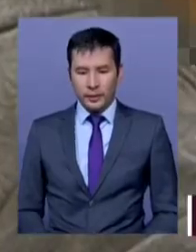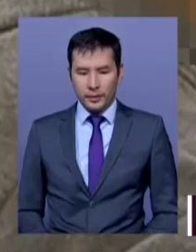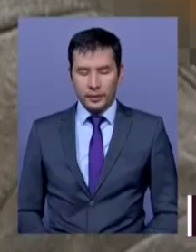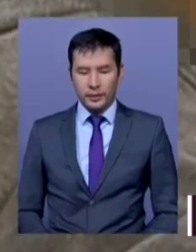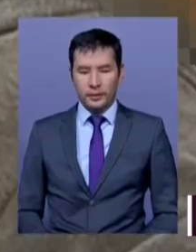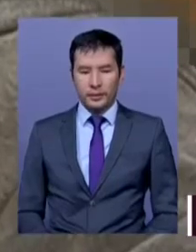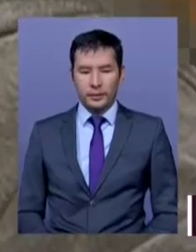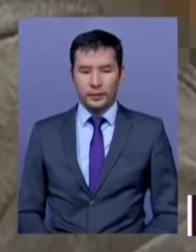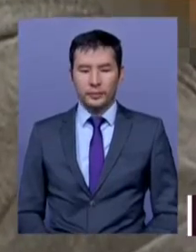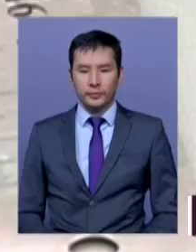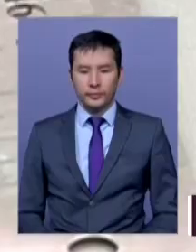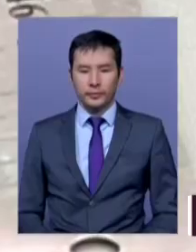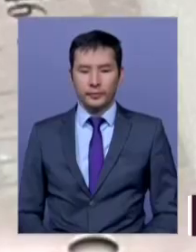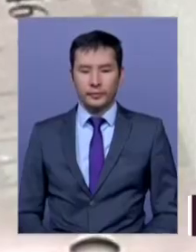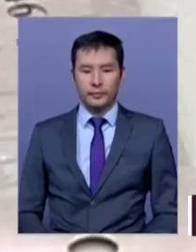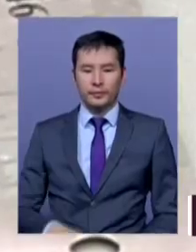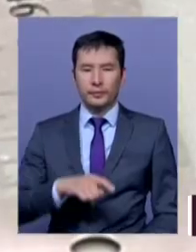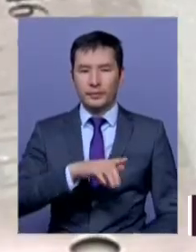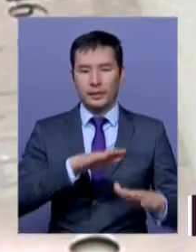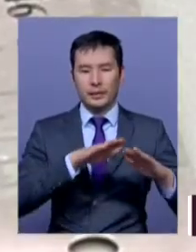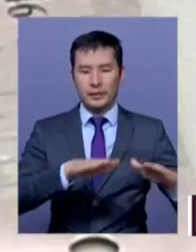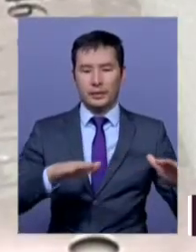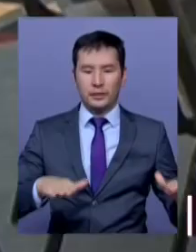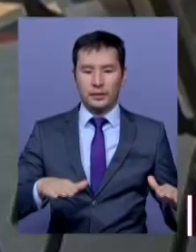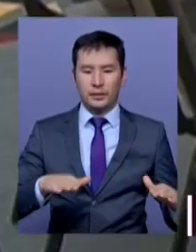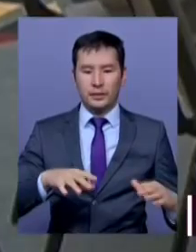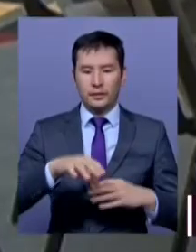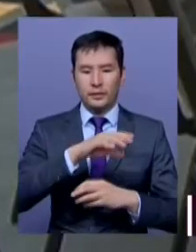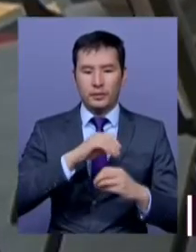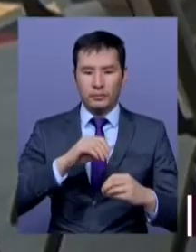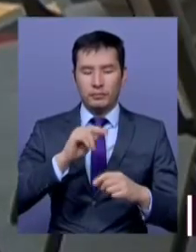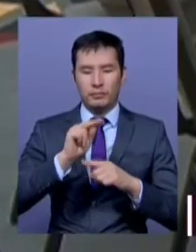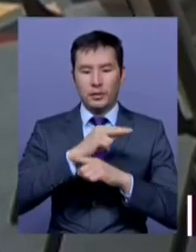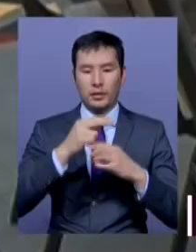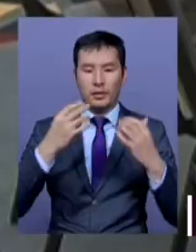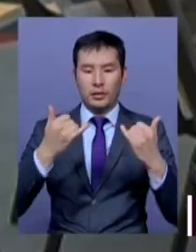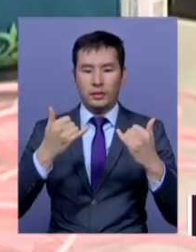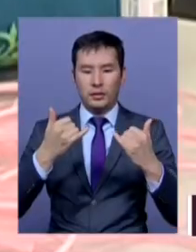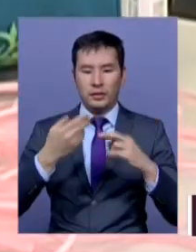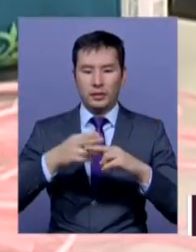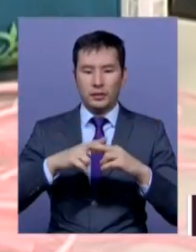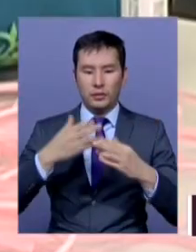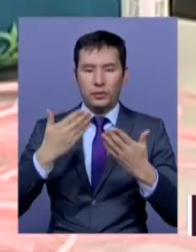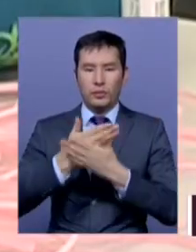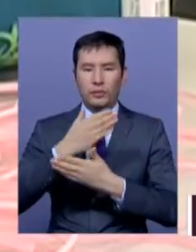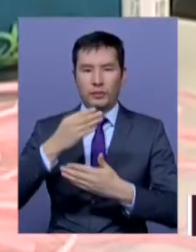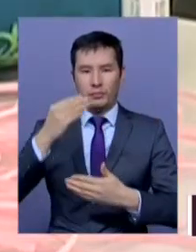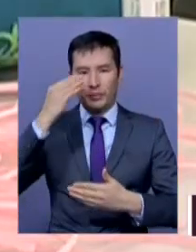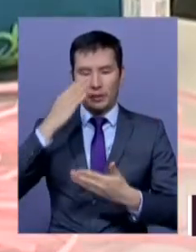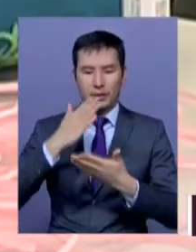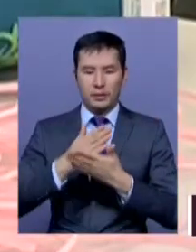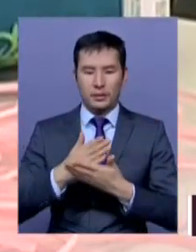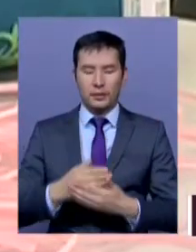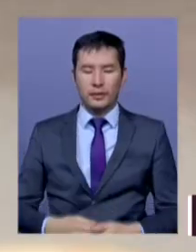Тағдыр тауқыметіне ұшыраған жеткіншектерді ел қатарлы азамат етіп тәрбиелеуісі бүгінде жаңа көзқарас заманауи үлгі бойынша